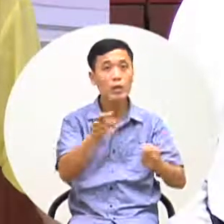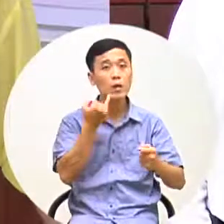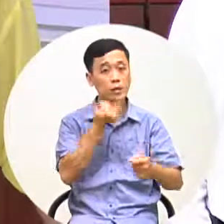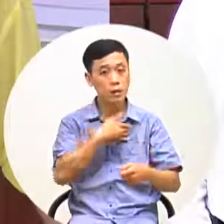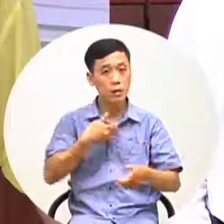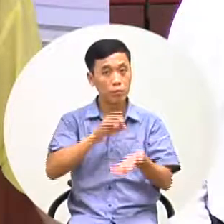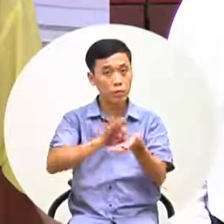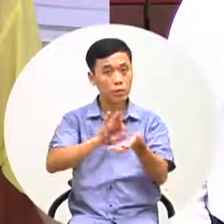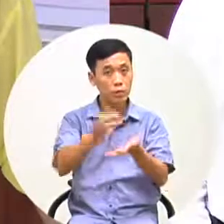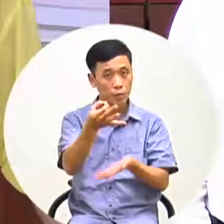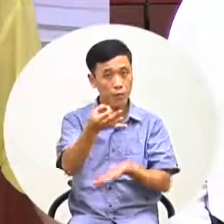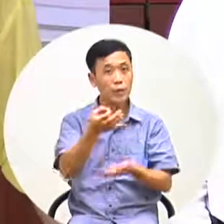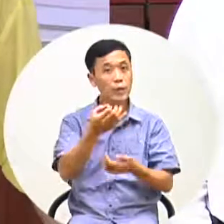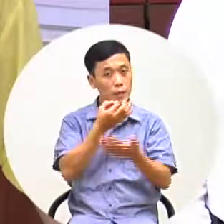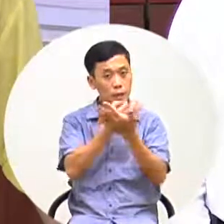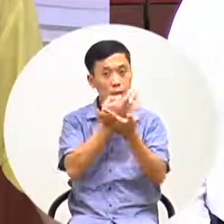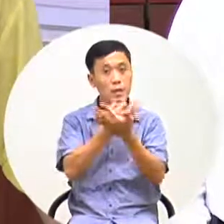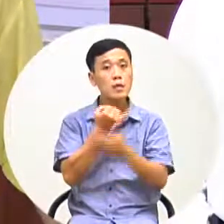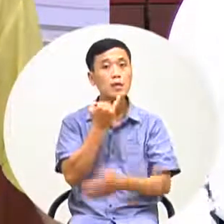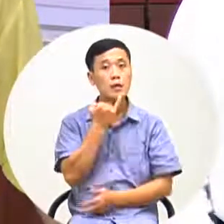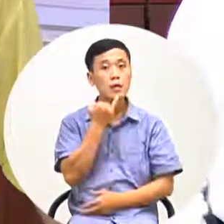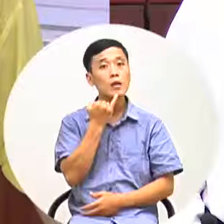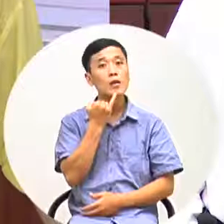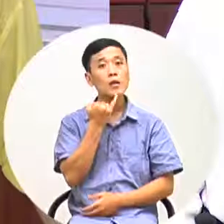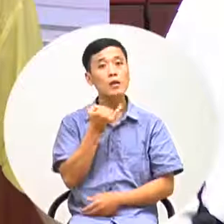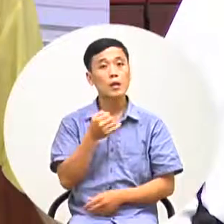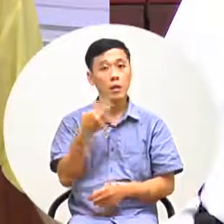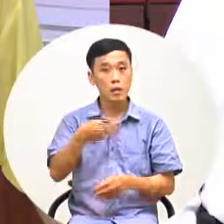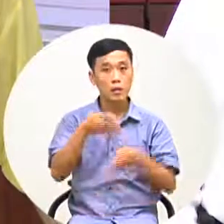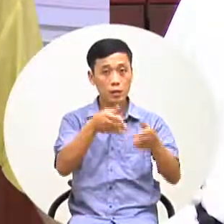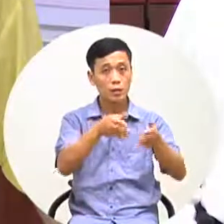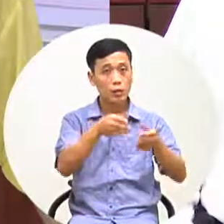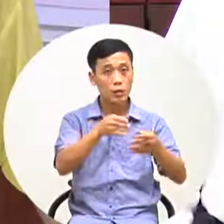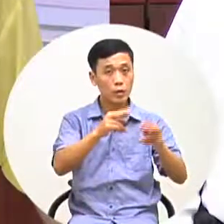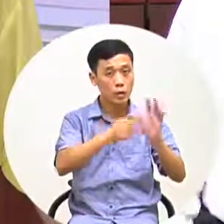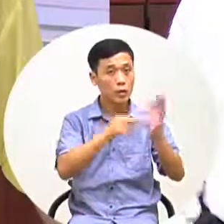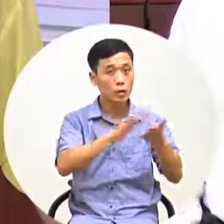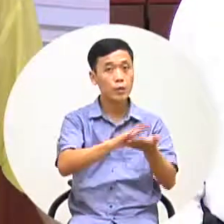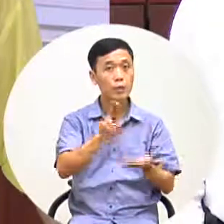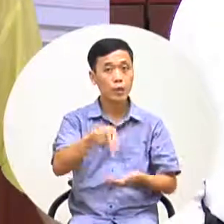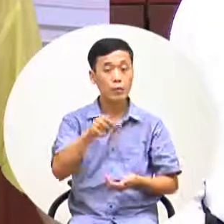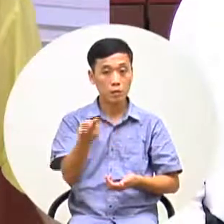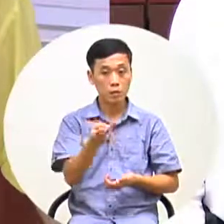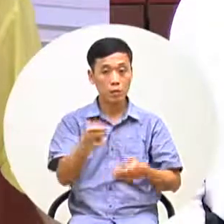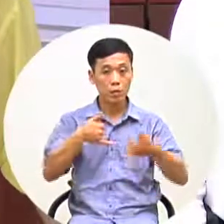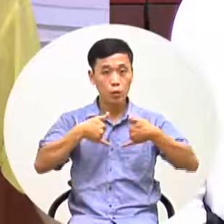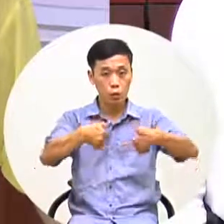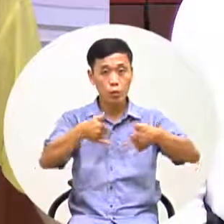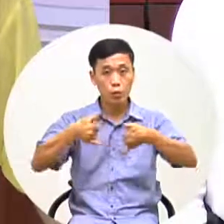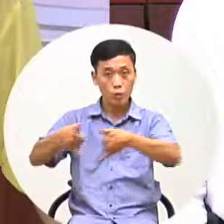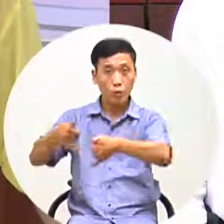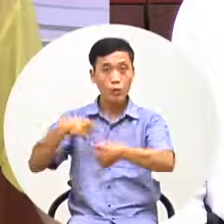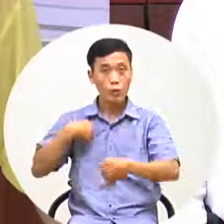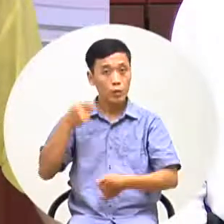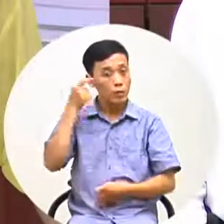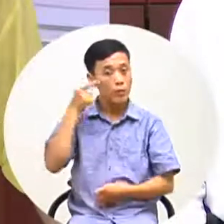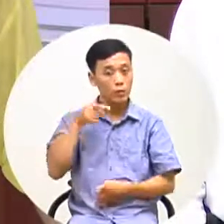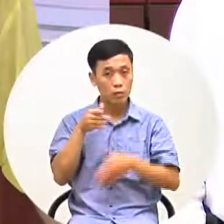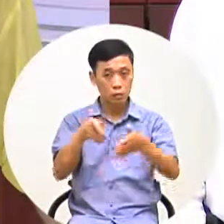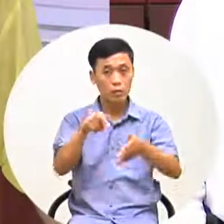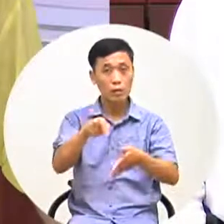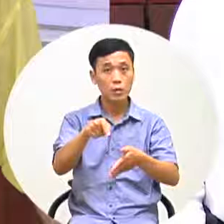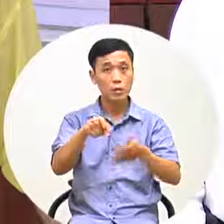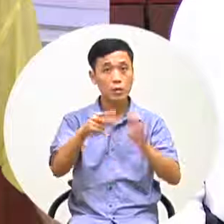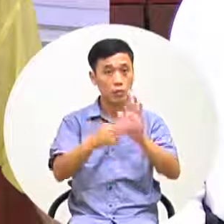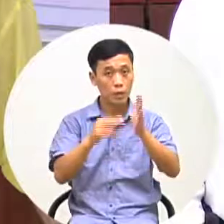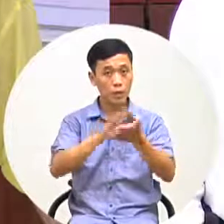安尼也可能靠我都处理啦。我想这两个路段，我会用这个方面来 做一个处理，其他的路段吼，我们会